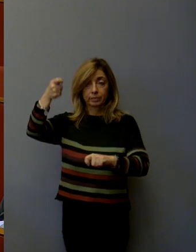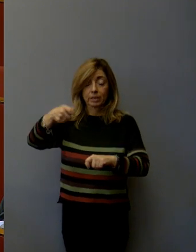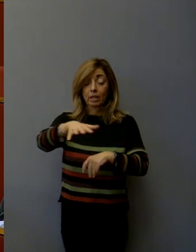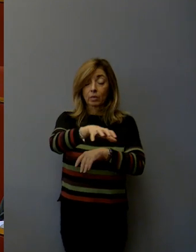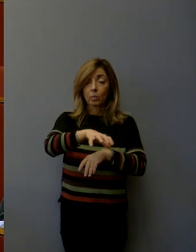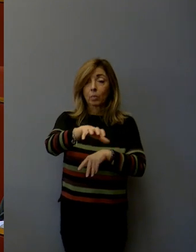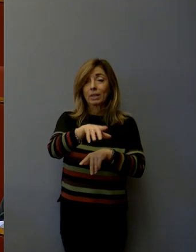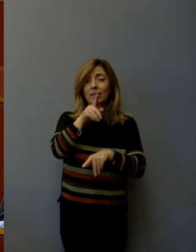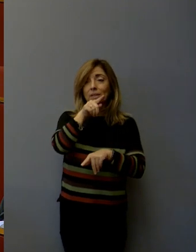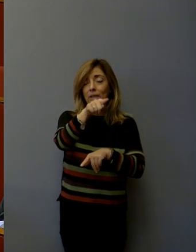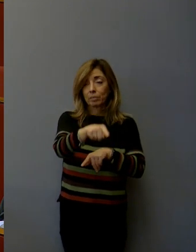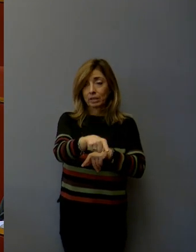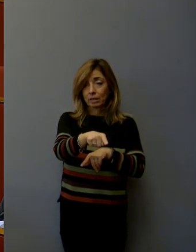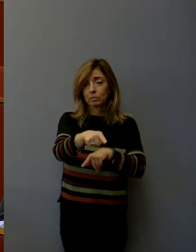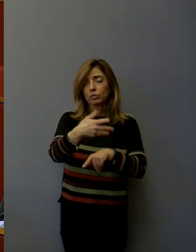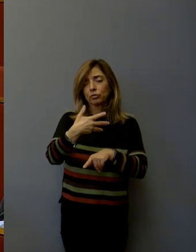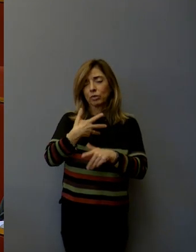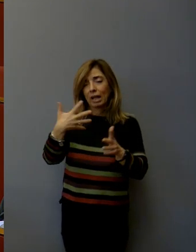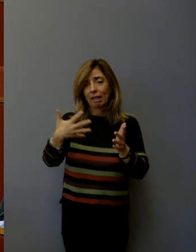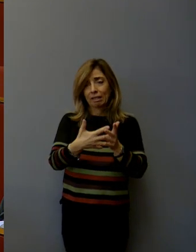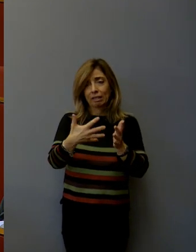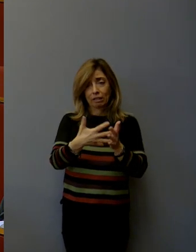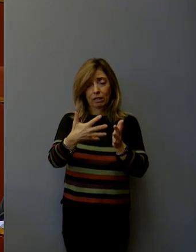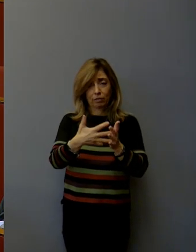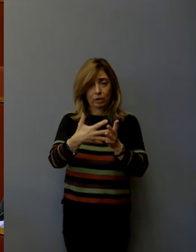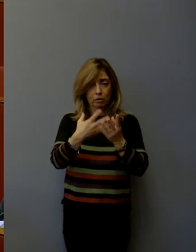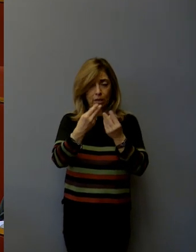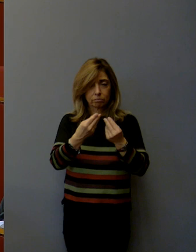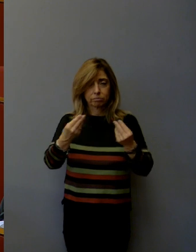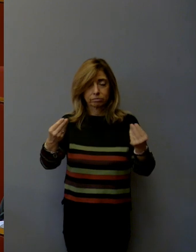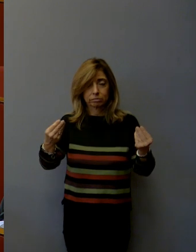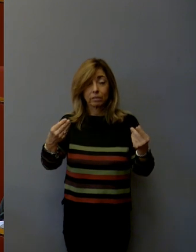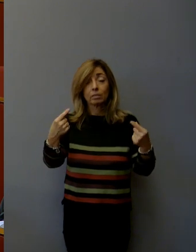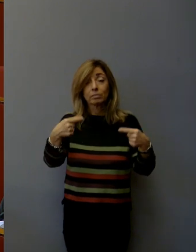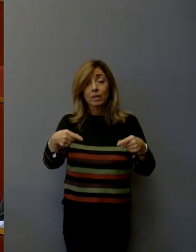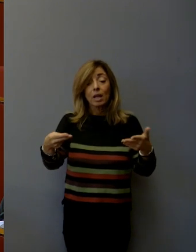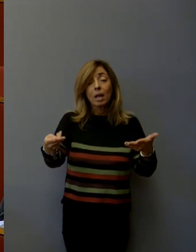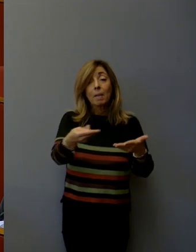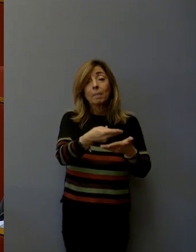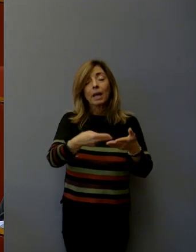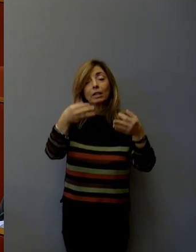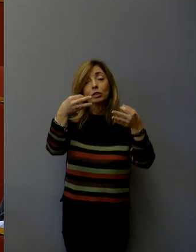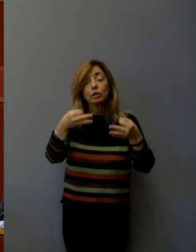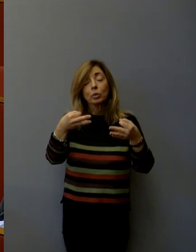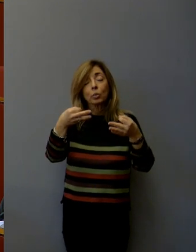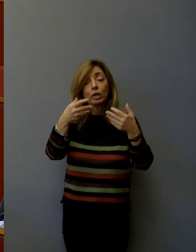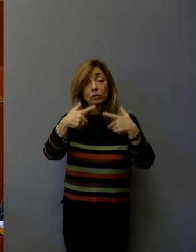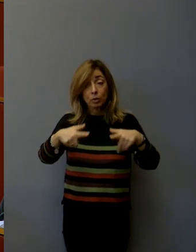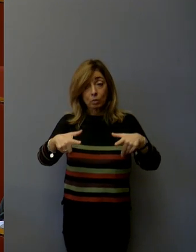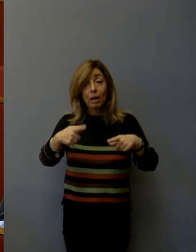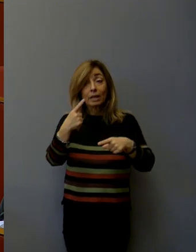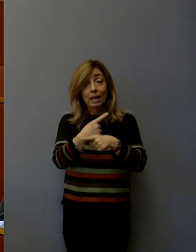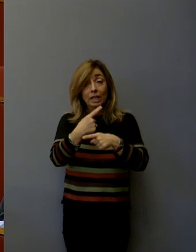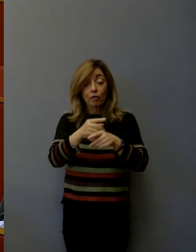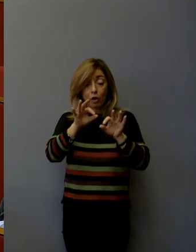molte altre difficoltà i piani di sicurezza urbana vanno pensati così e io spero che tutto